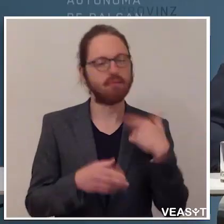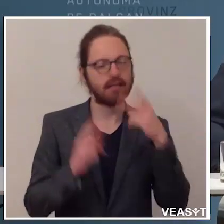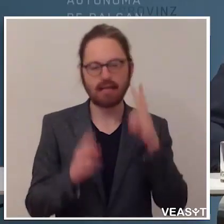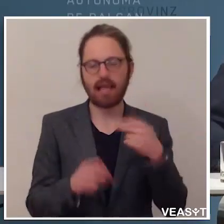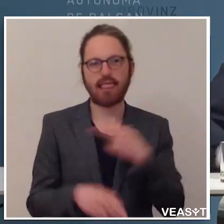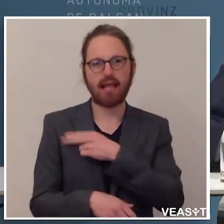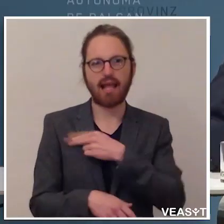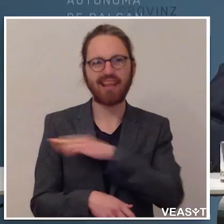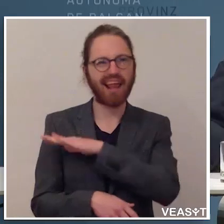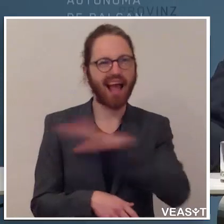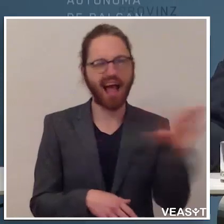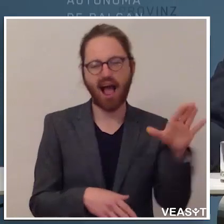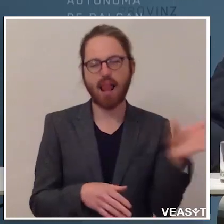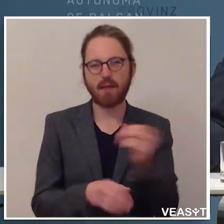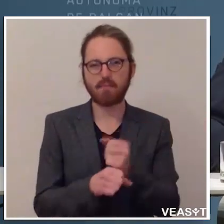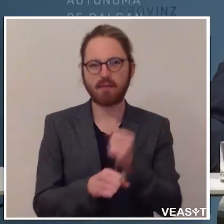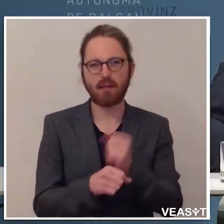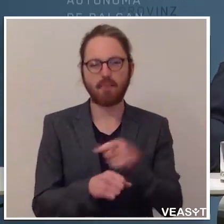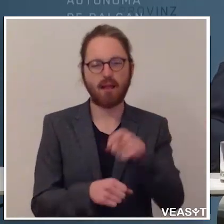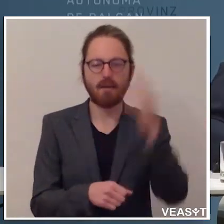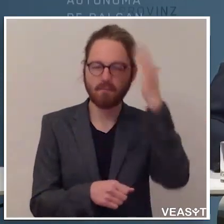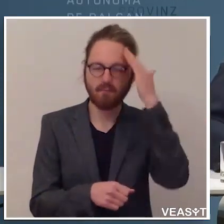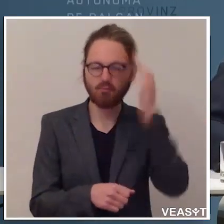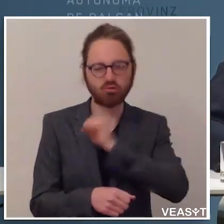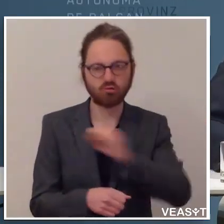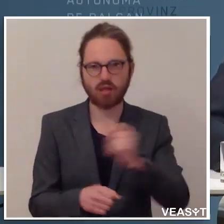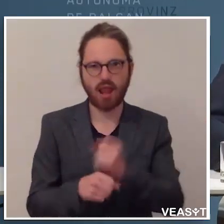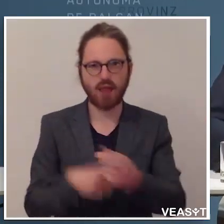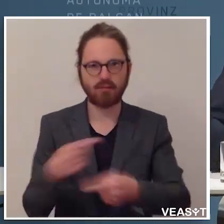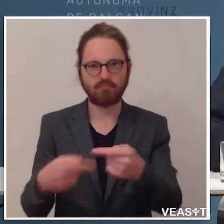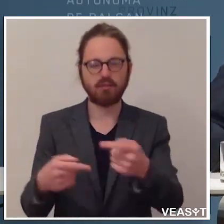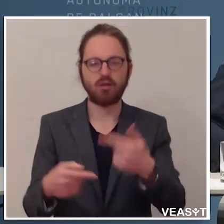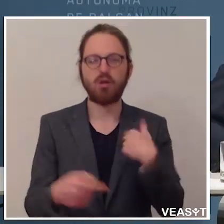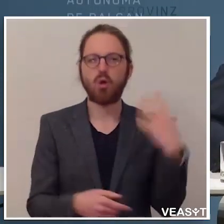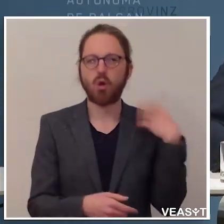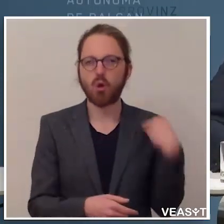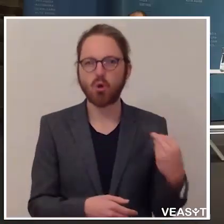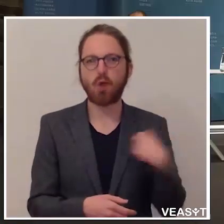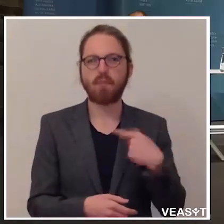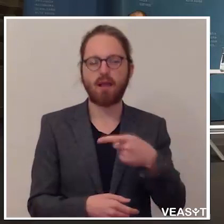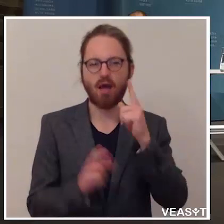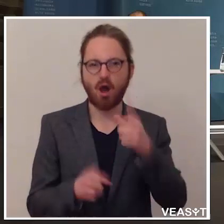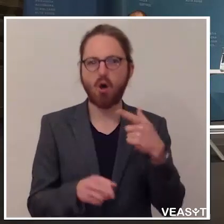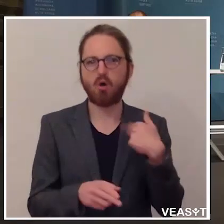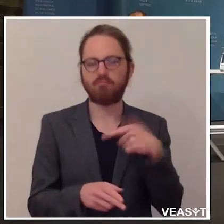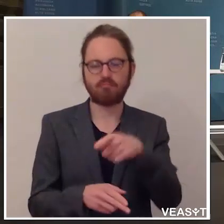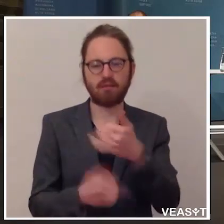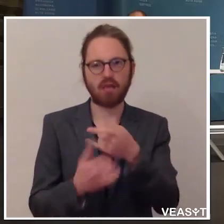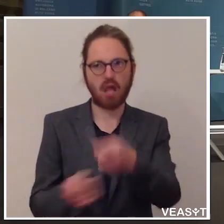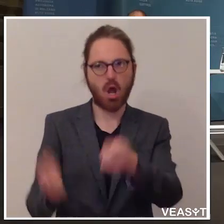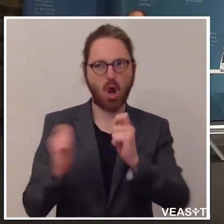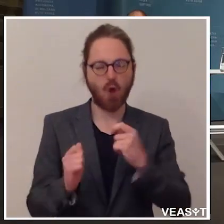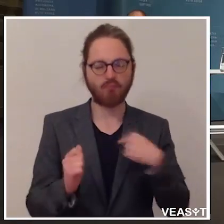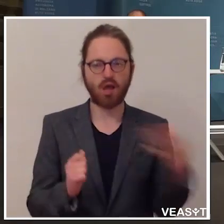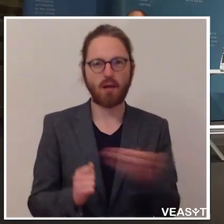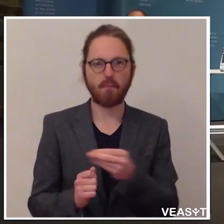Beteiligten wirklich emsig daran, weil allen bewusst ist, dass es hier wichtig ist, schnell zu arbeiten. Nochmal, ich werde jetzt das auch mitnehmen als Auftrag, ich glaube, das nehmen